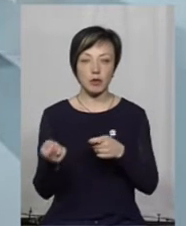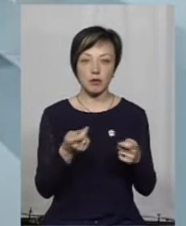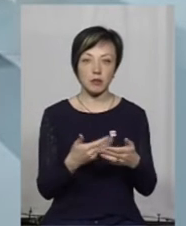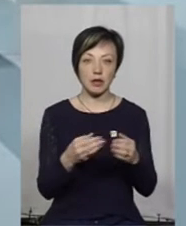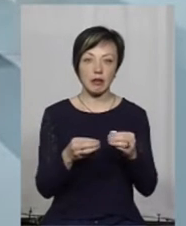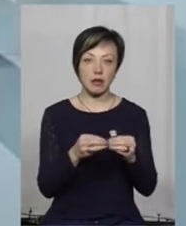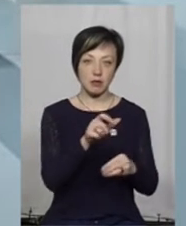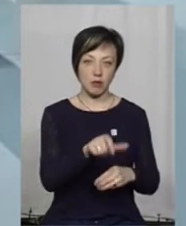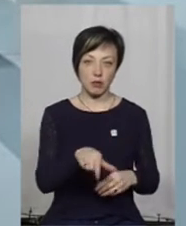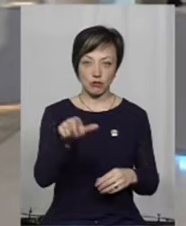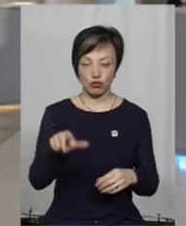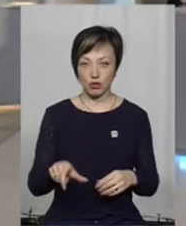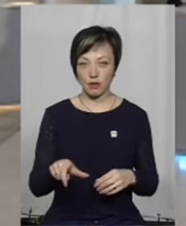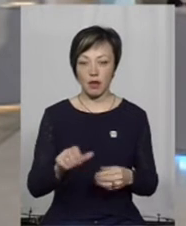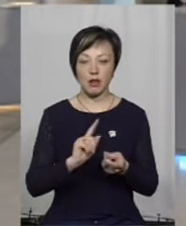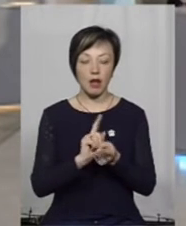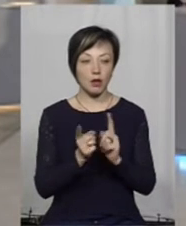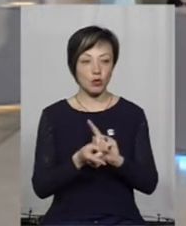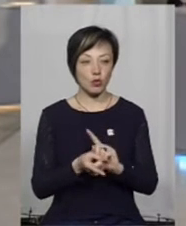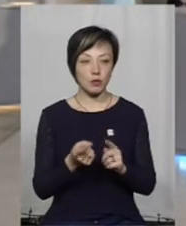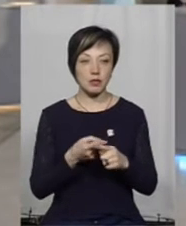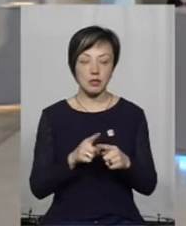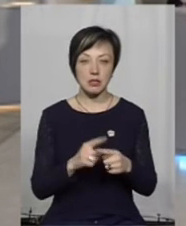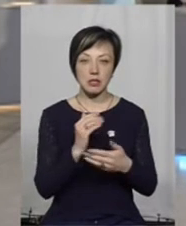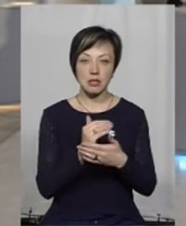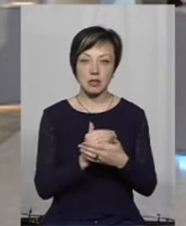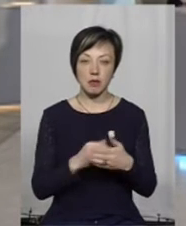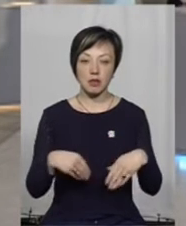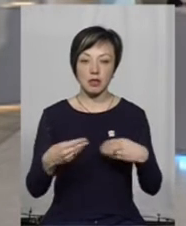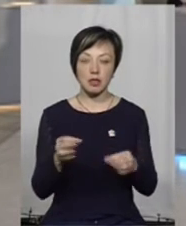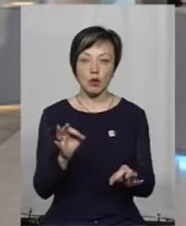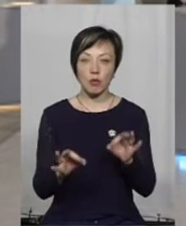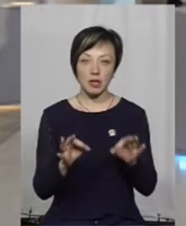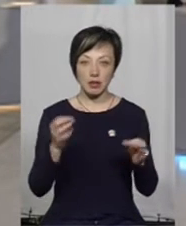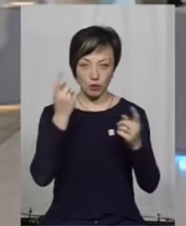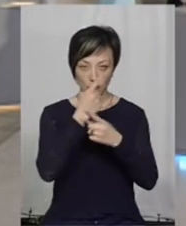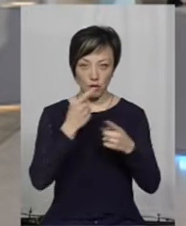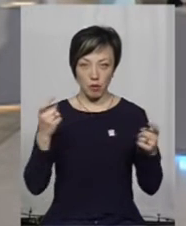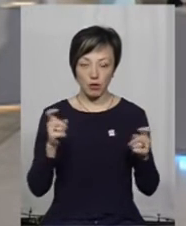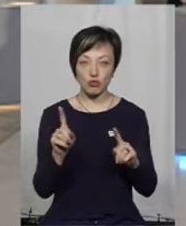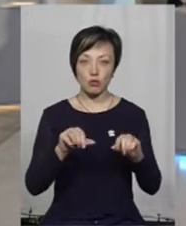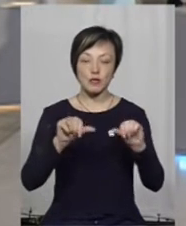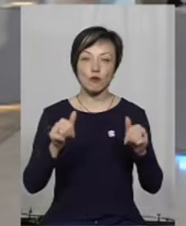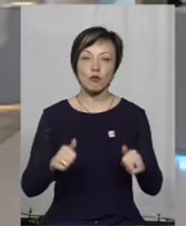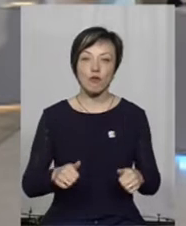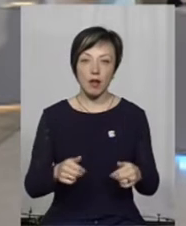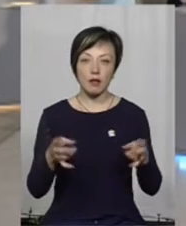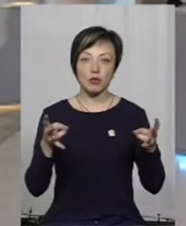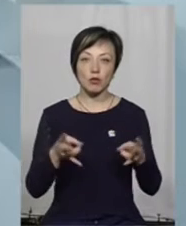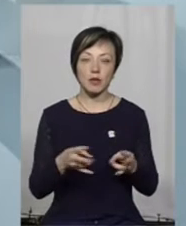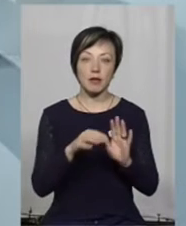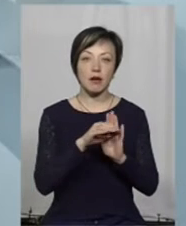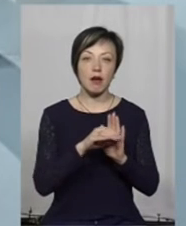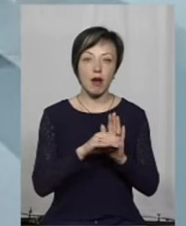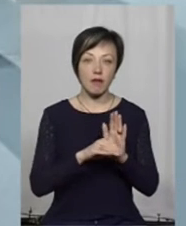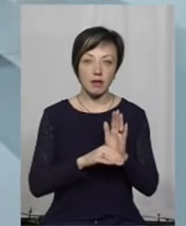до 10 пасажирів. Натомість дана система вона надасть об'єктивну інформацію для того, щоб ми сформували необхідні